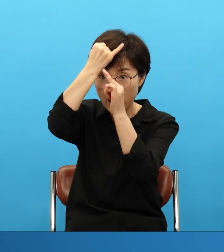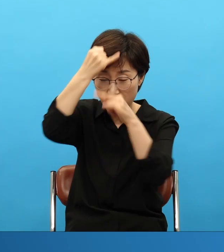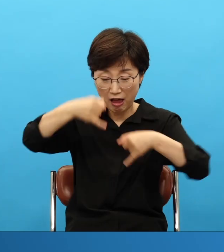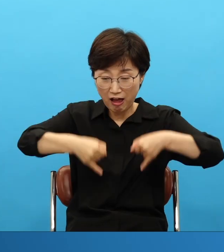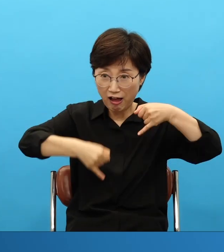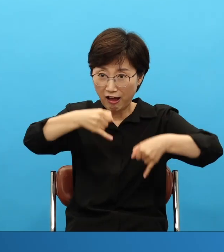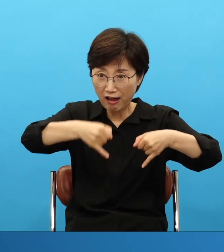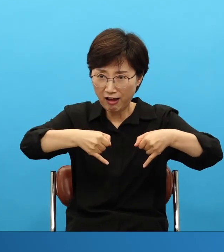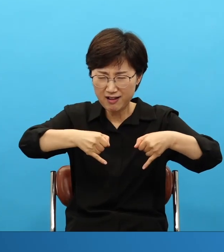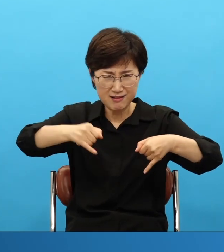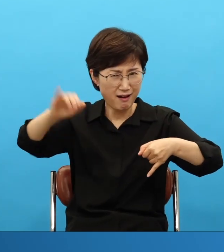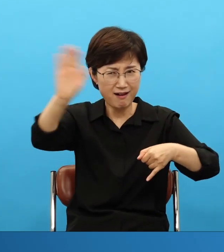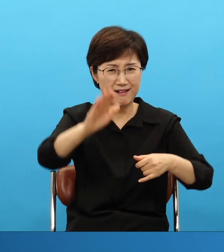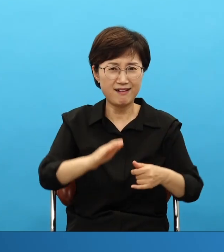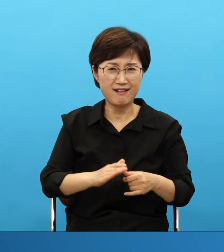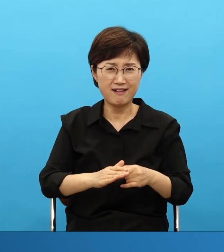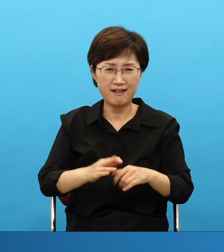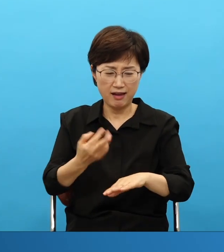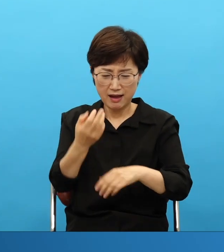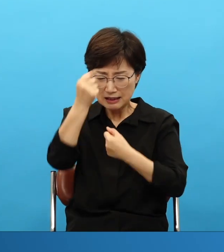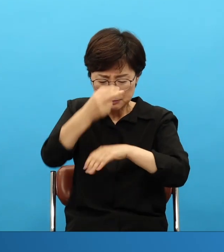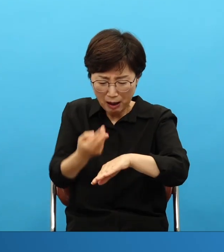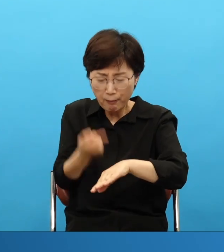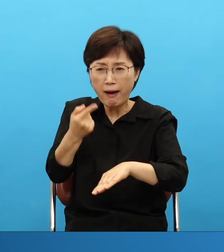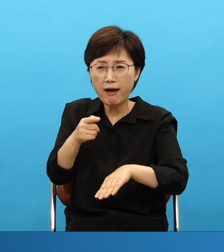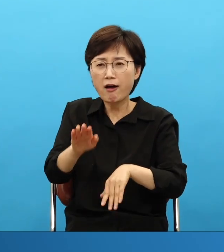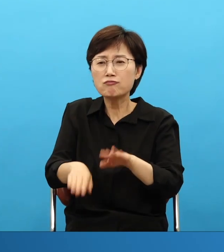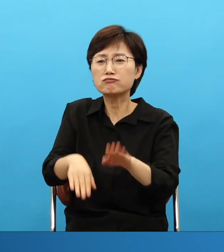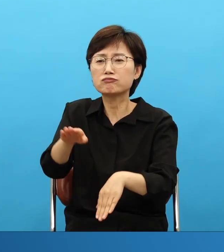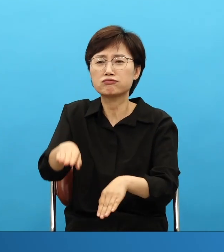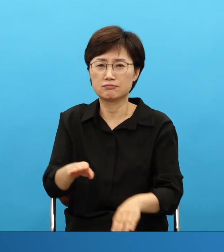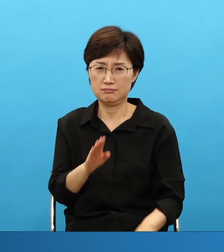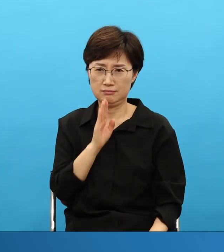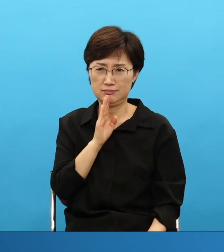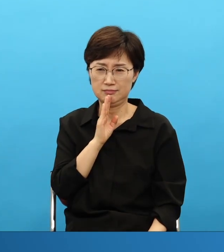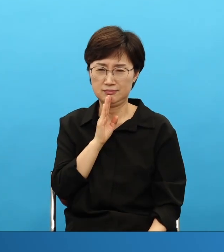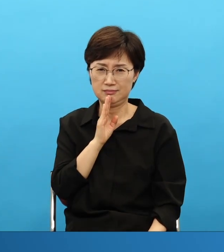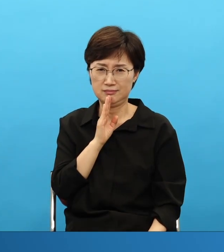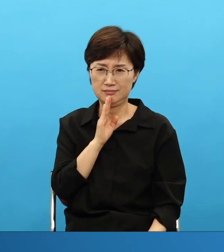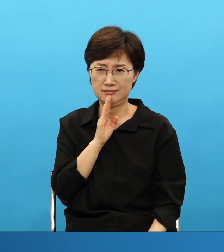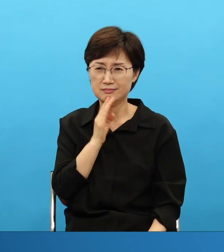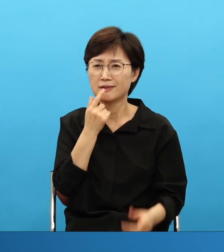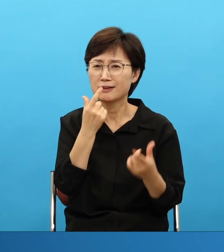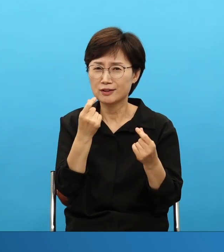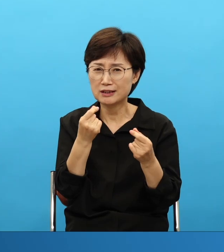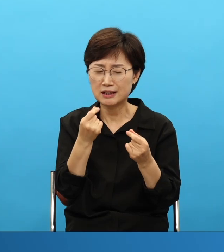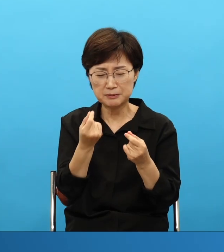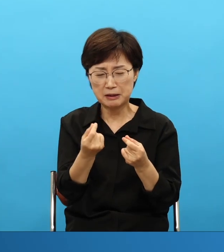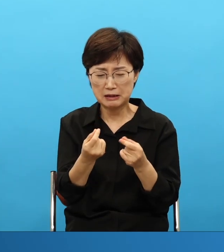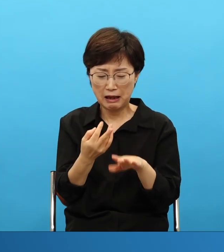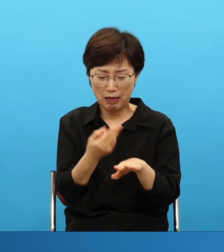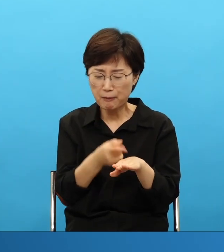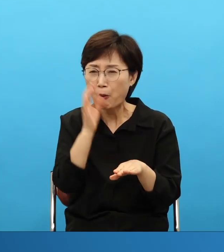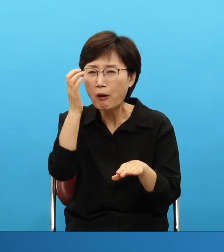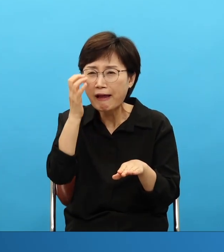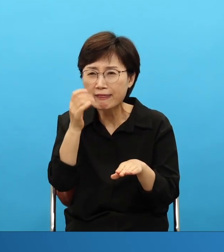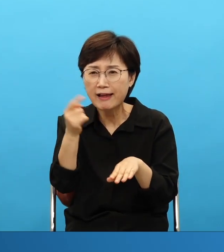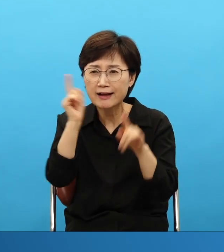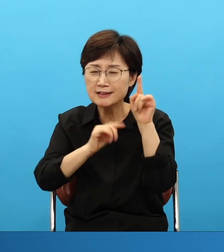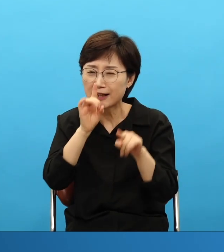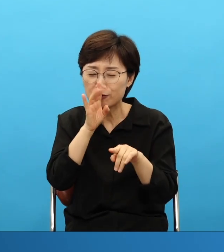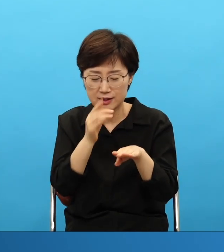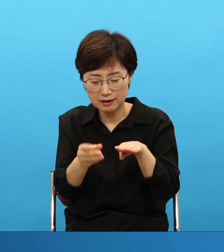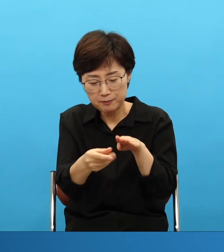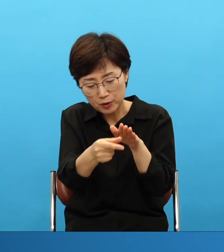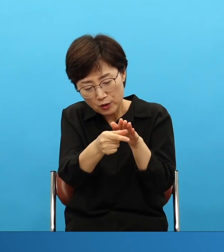아니에요 하나님과 회복하라 다 너무 높은 신지 말고 아프면 가능하면 발에 자극만 얇은 거 신고